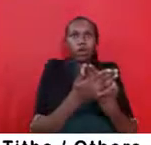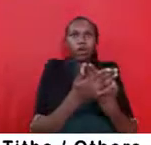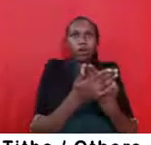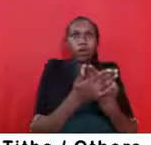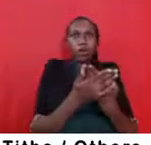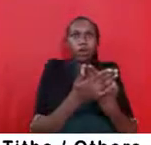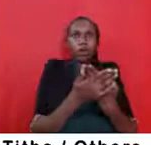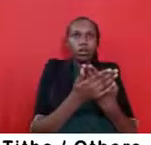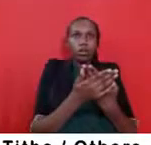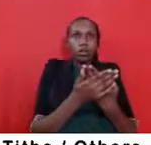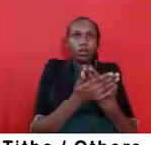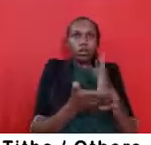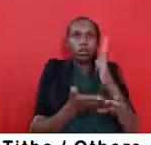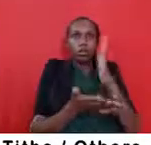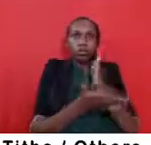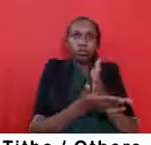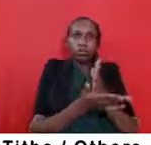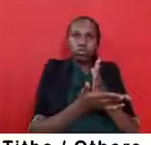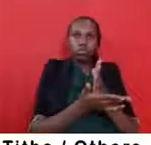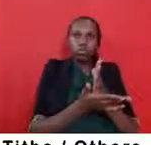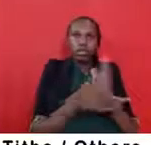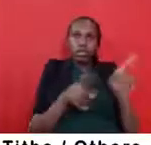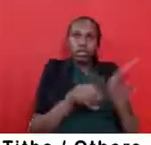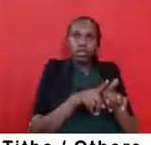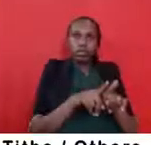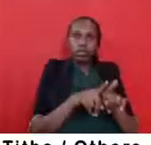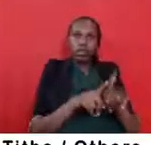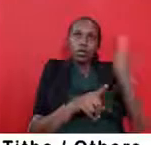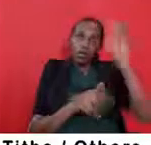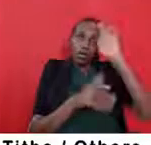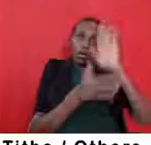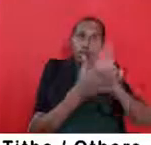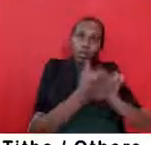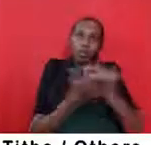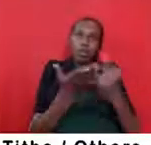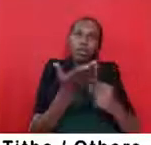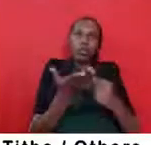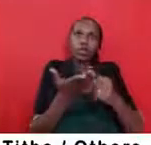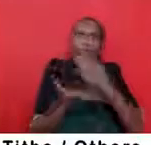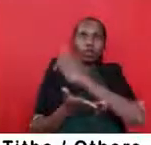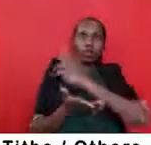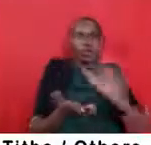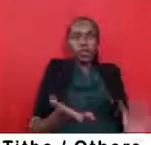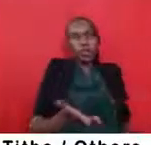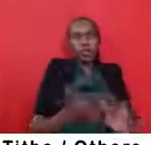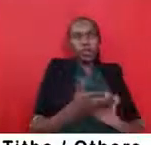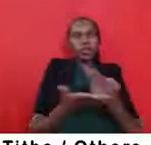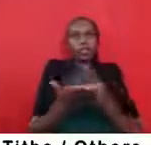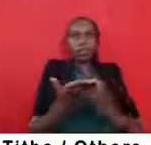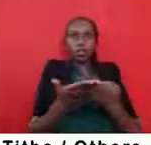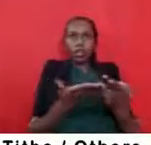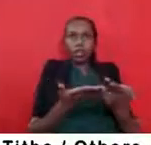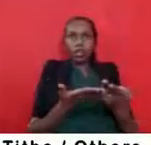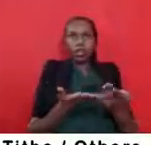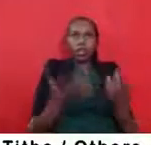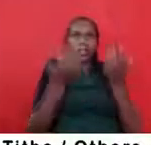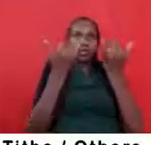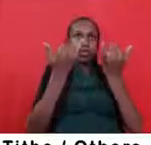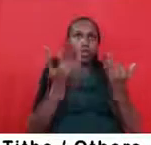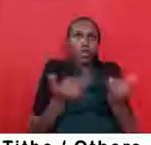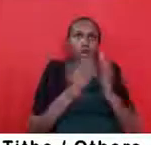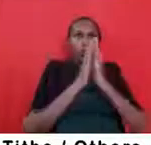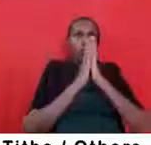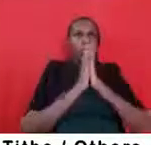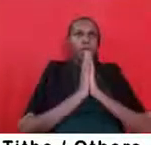watubuo kwa kweli na kuiamini injili yake takatifu. Basi